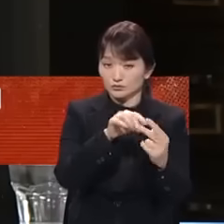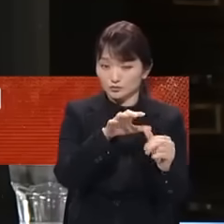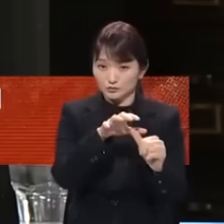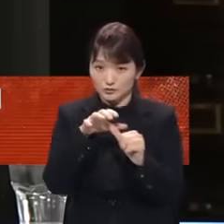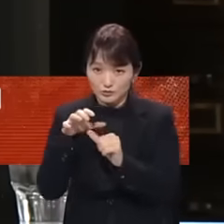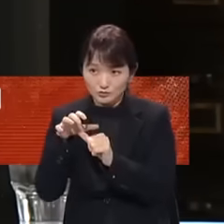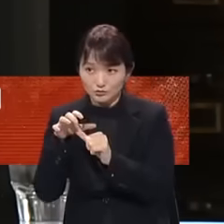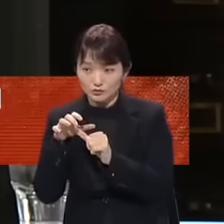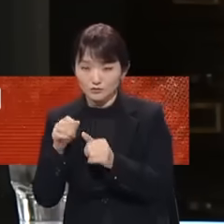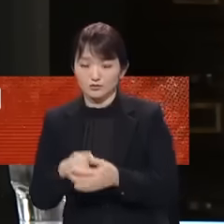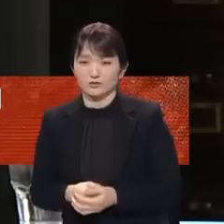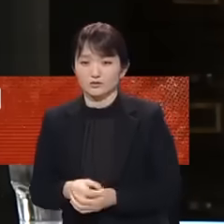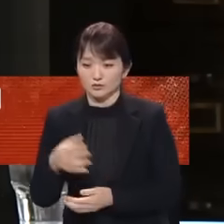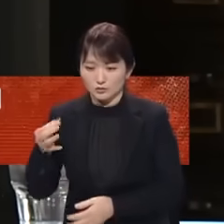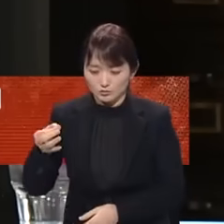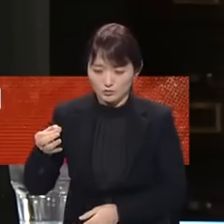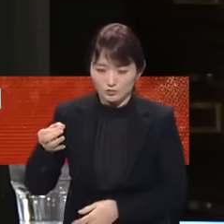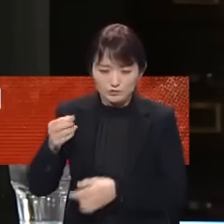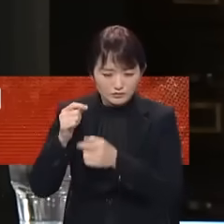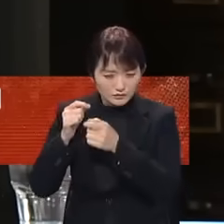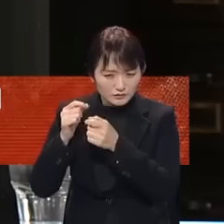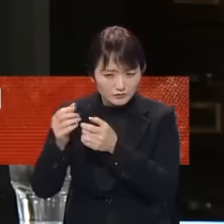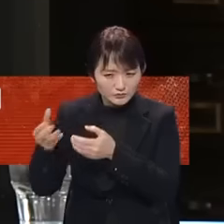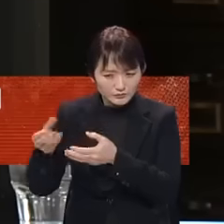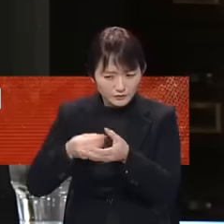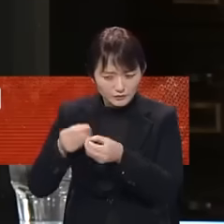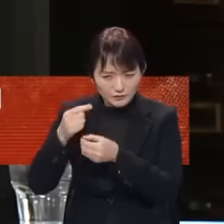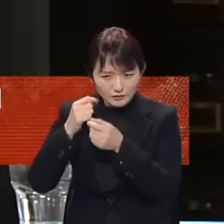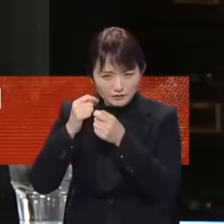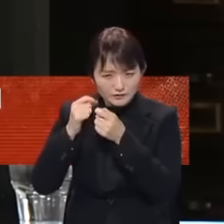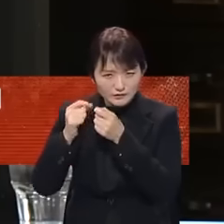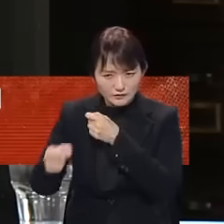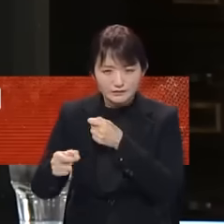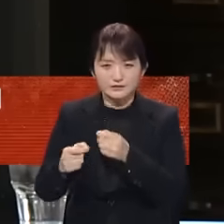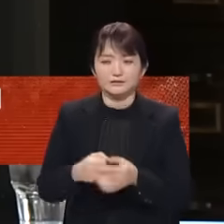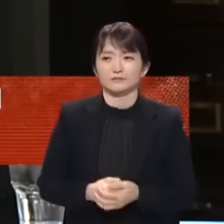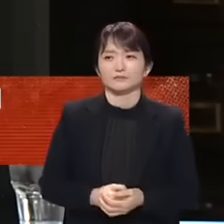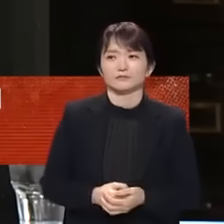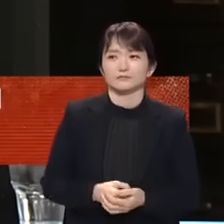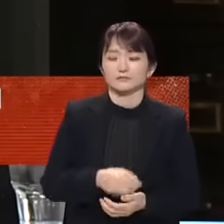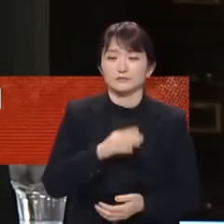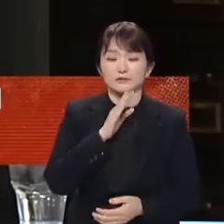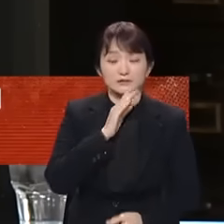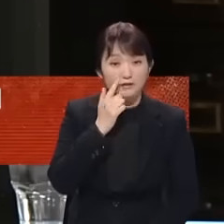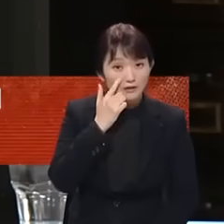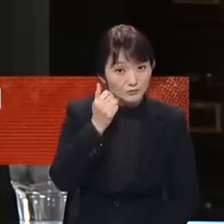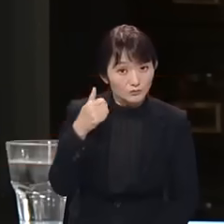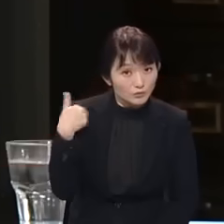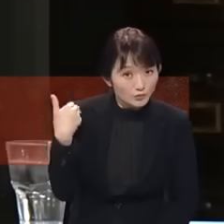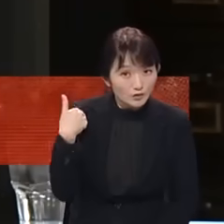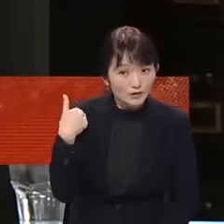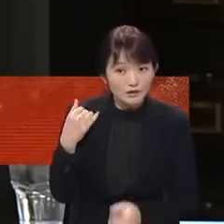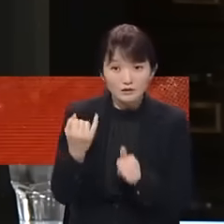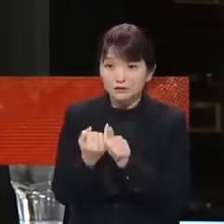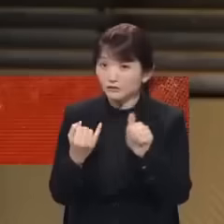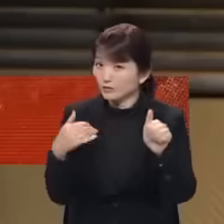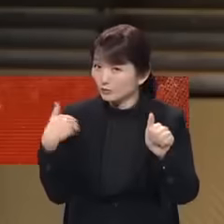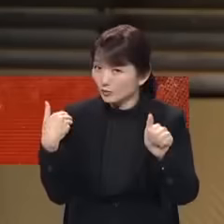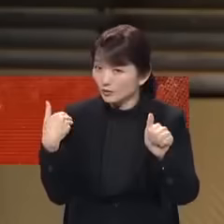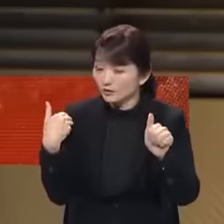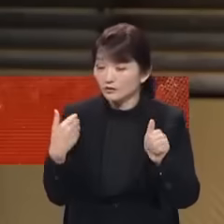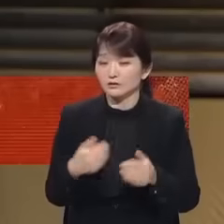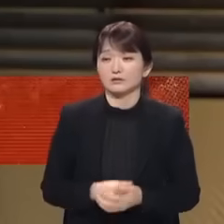보고 저렇게 한 걸 텐데, 이 사람들이 친정아버지 그리고 남편이 몰랐을 것이냐 이걸 과연. 자, 그래서